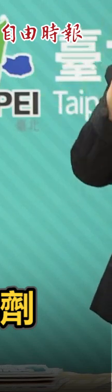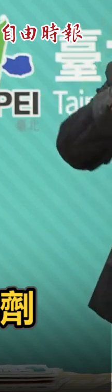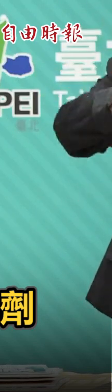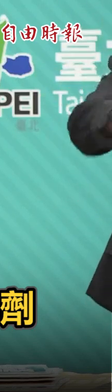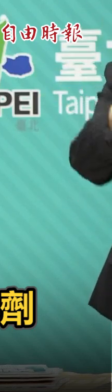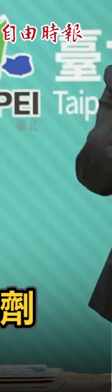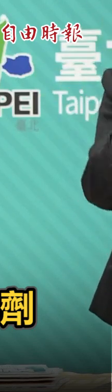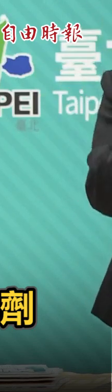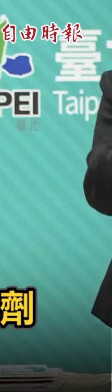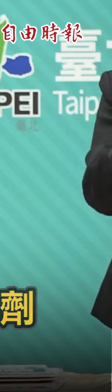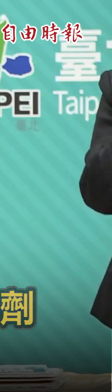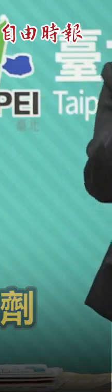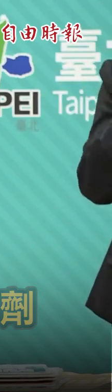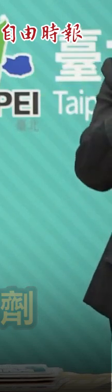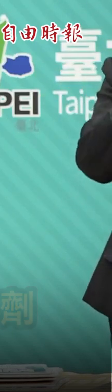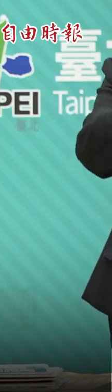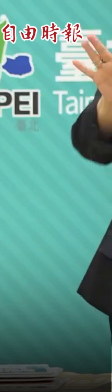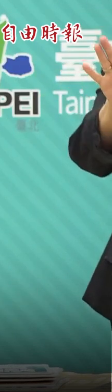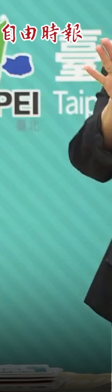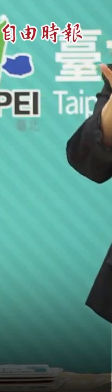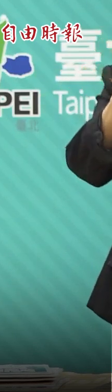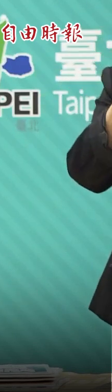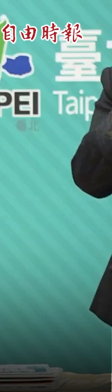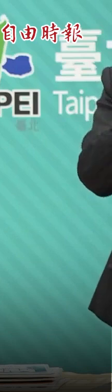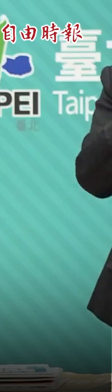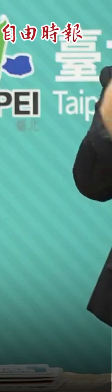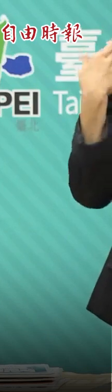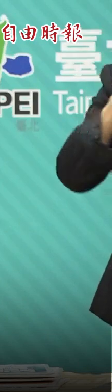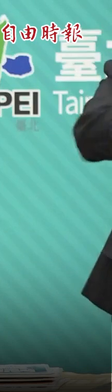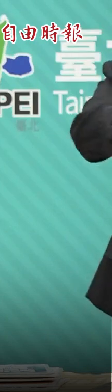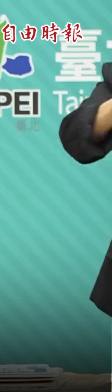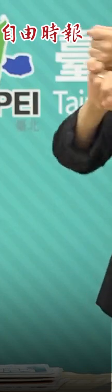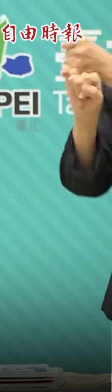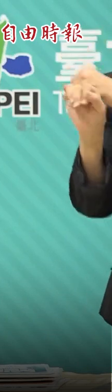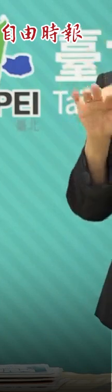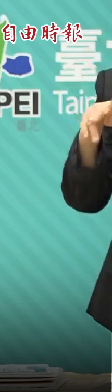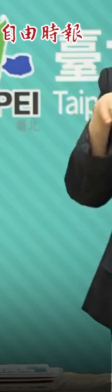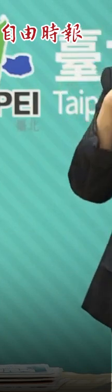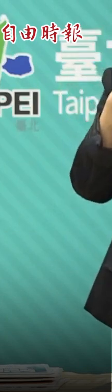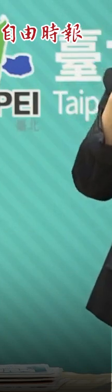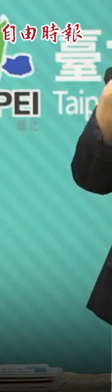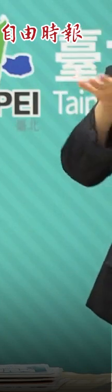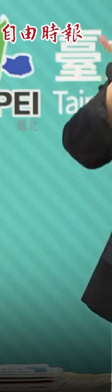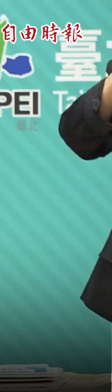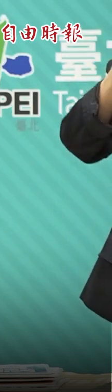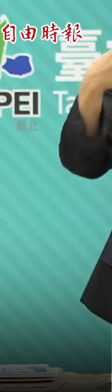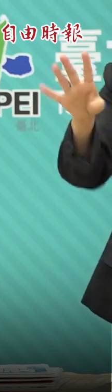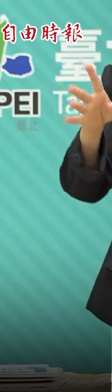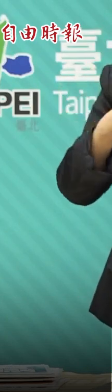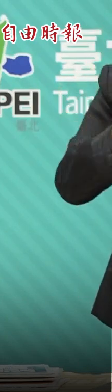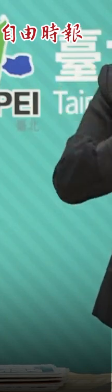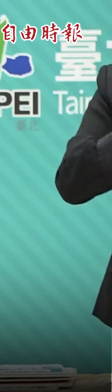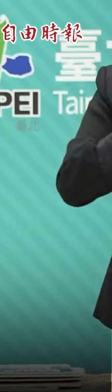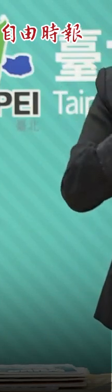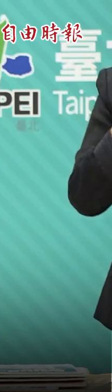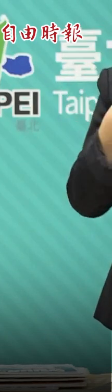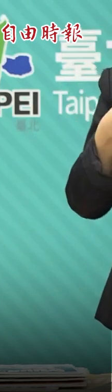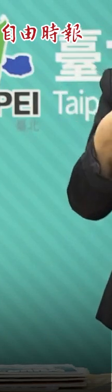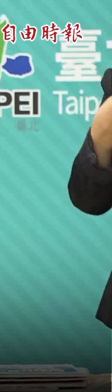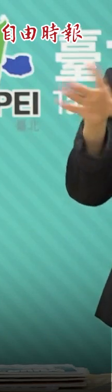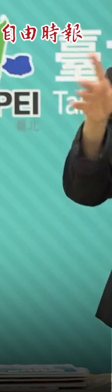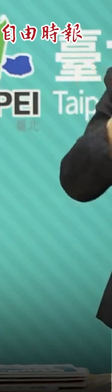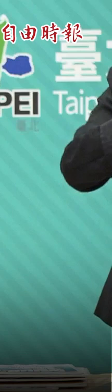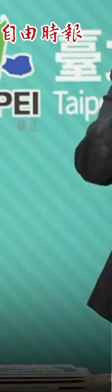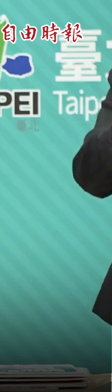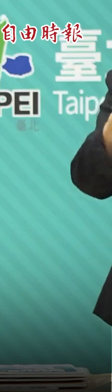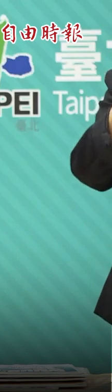个钟头，在前15分钟就已经多少？我看就全球就4万多了，所以表示说